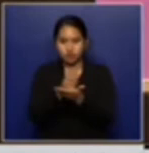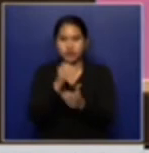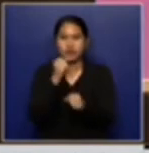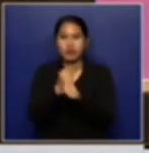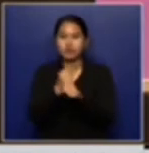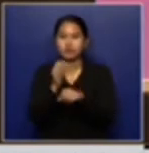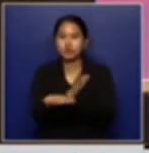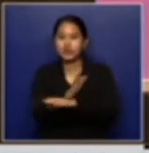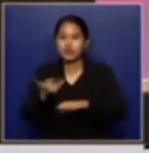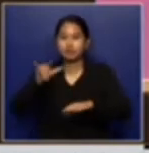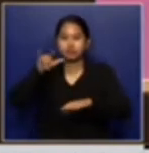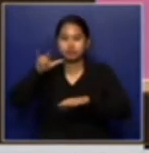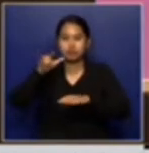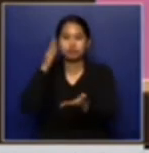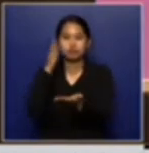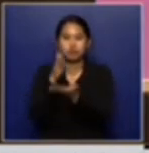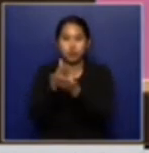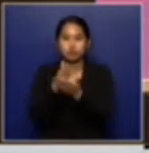บิน